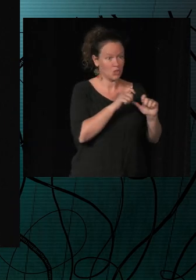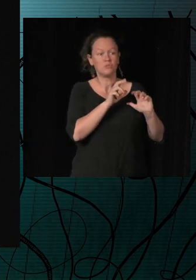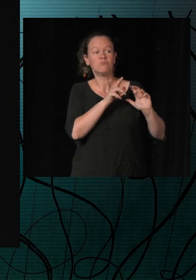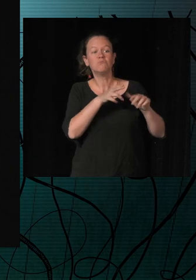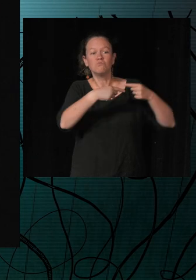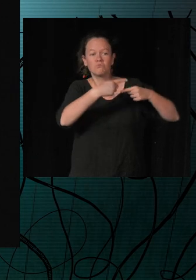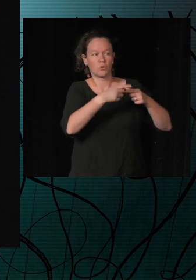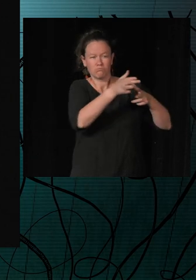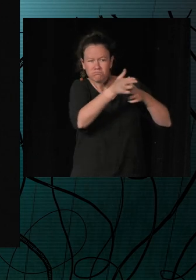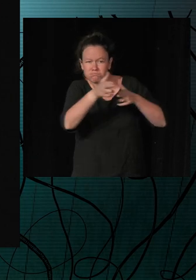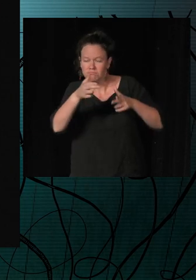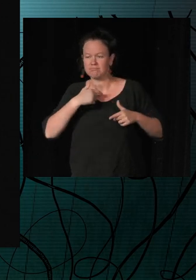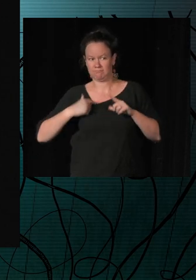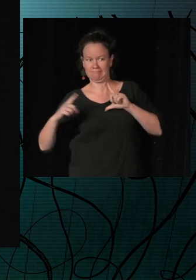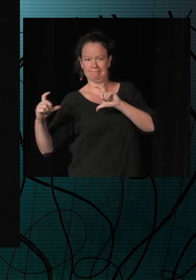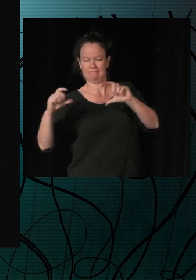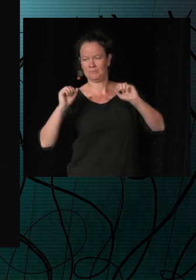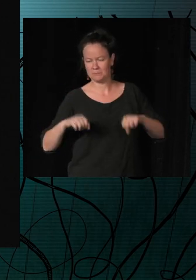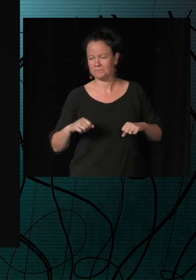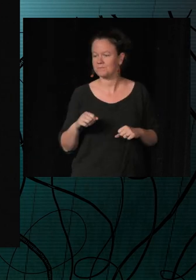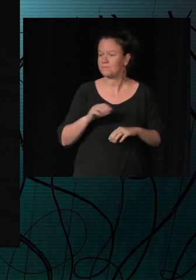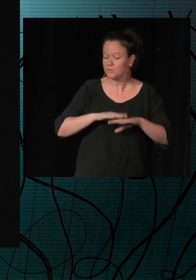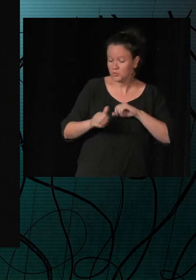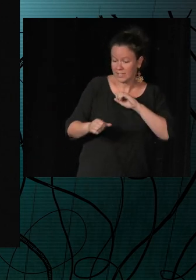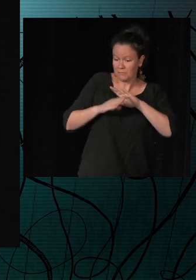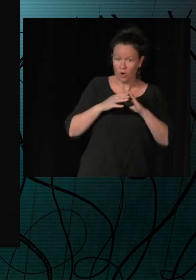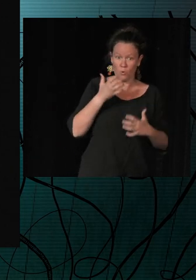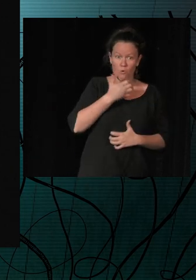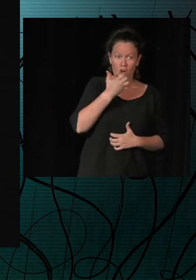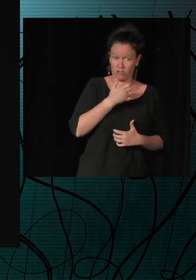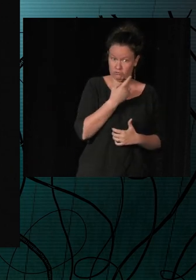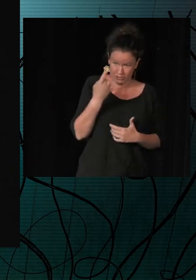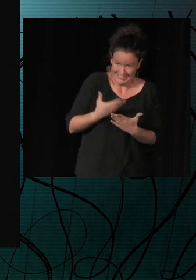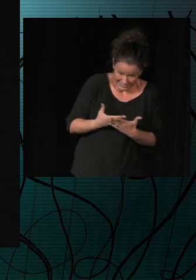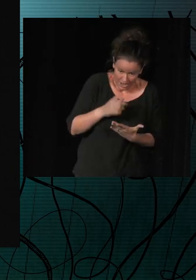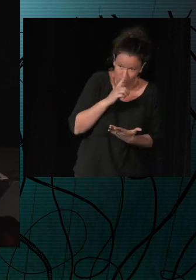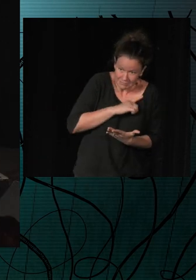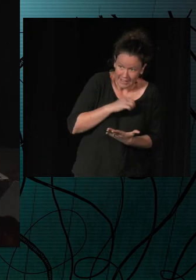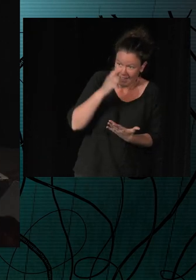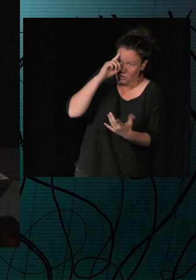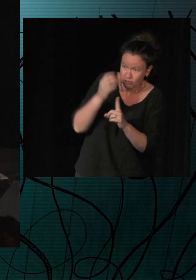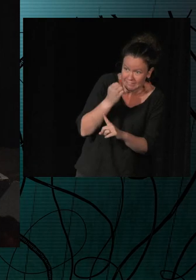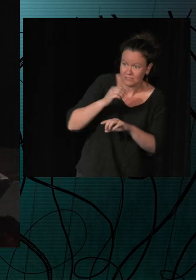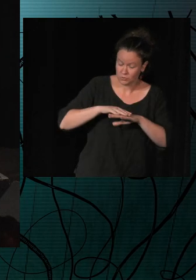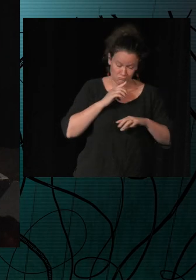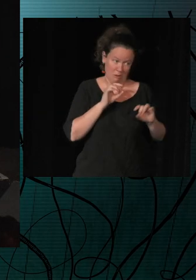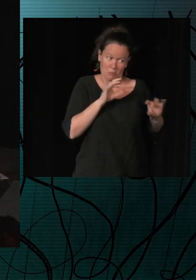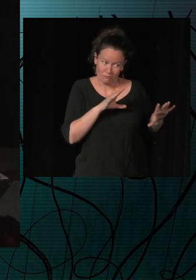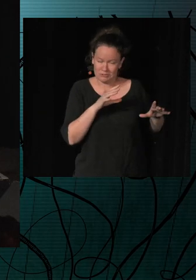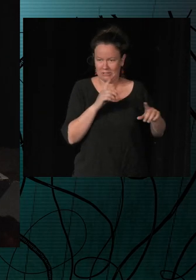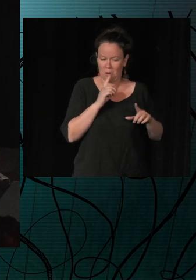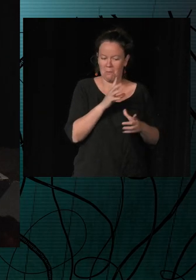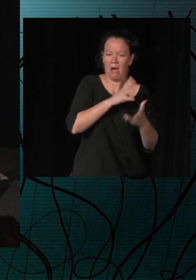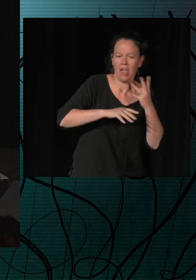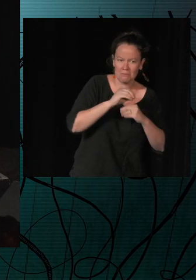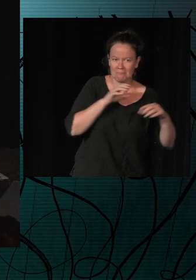un jeu qui de base est un jeu d'horreur mais que bah moi j'ai presque un peu refusé l'horreur c'est une porte d'entrée qui est offerte par le jeu et c'est ça qui est intéressant et depuis le début depuis